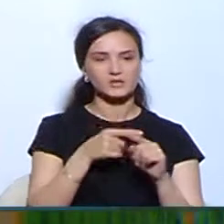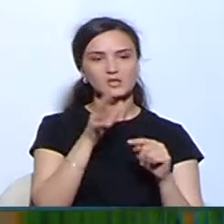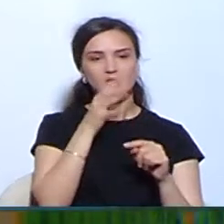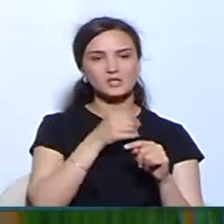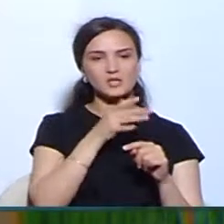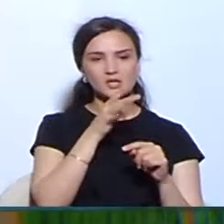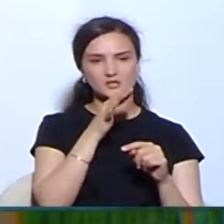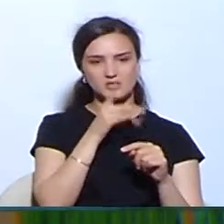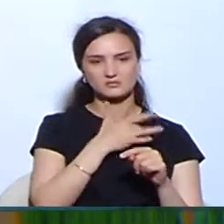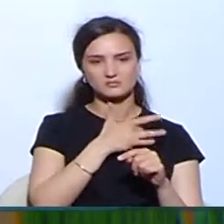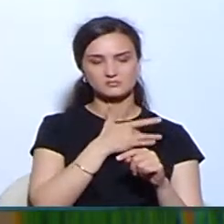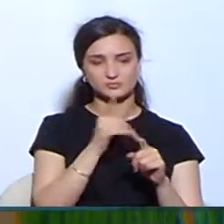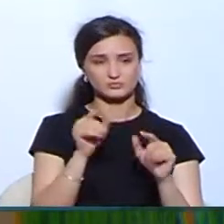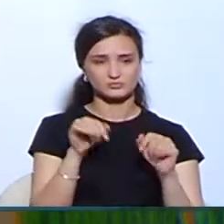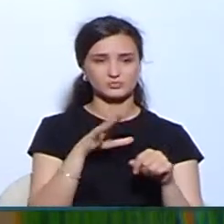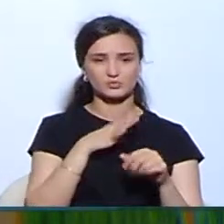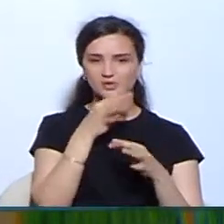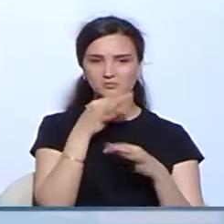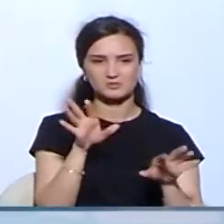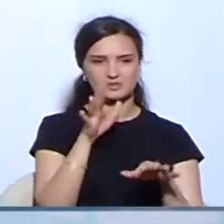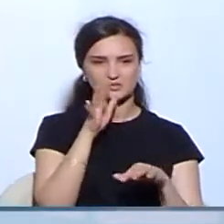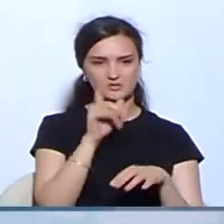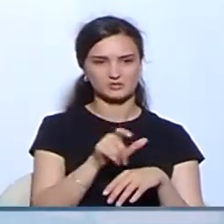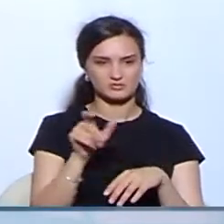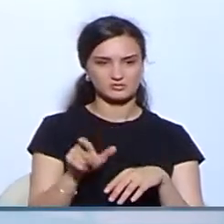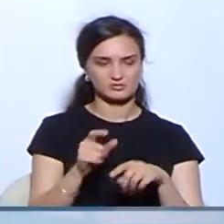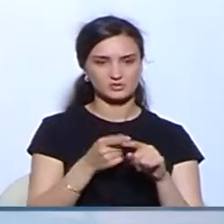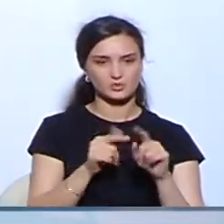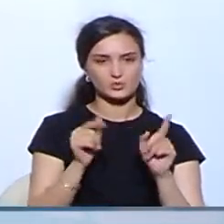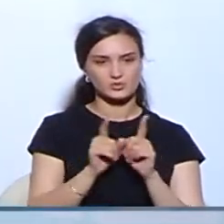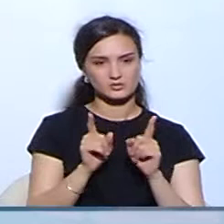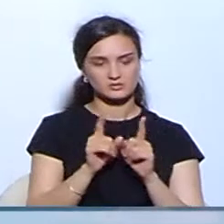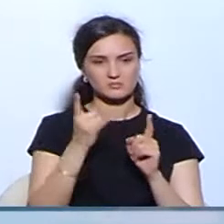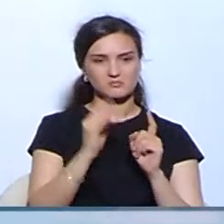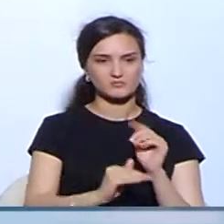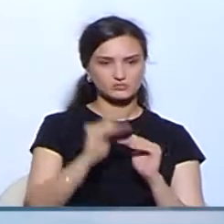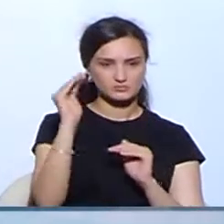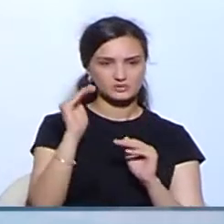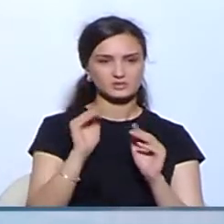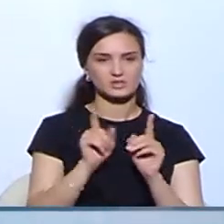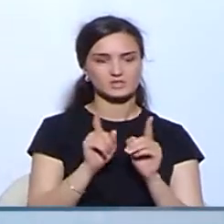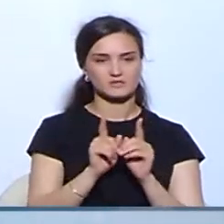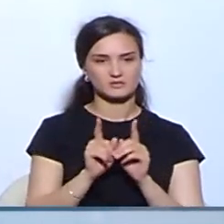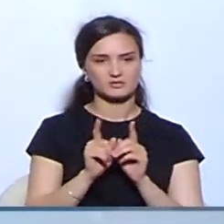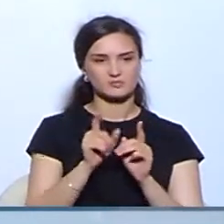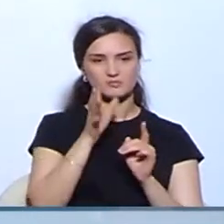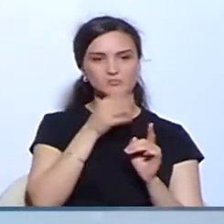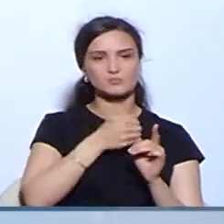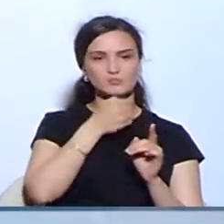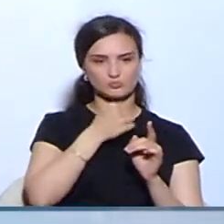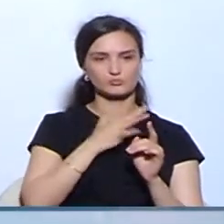ზურა? შესაძლებელია შეხვდეს ნებისმიერ ასაკში. როგორც ბავშვობიდან, ასევე